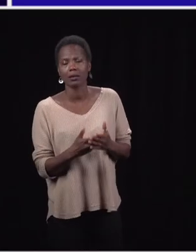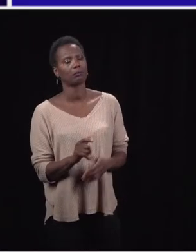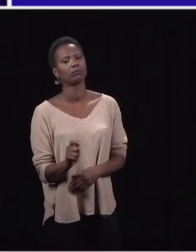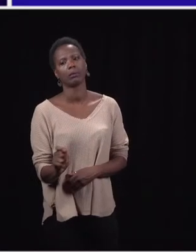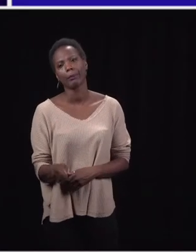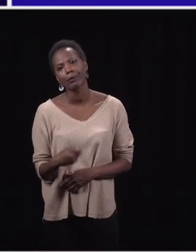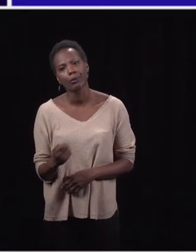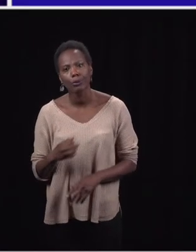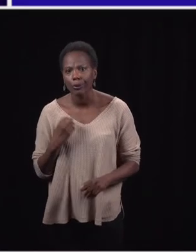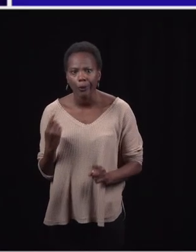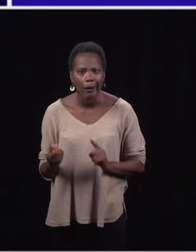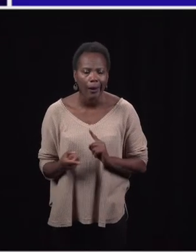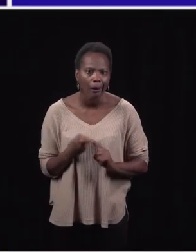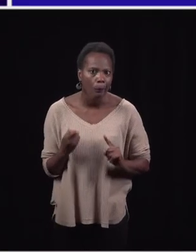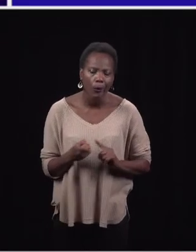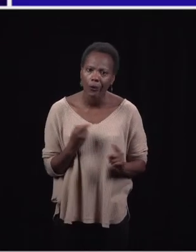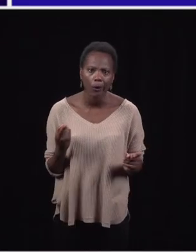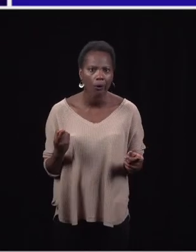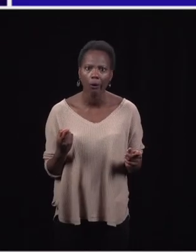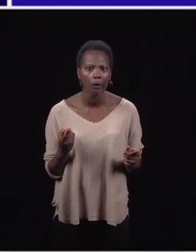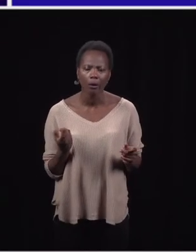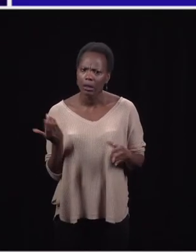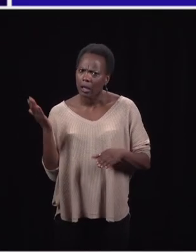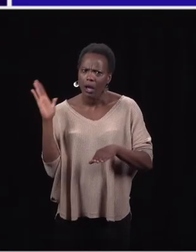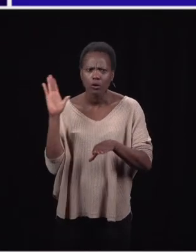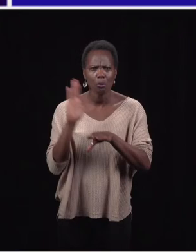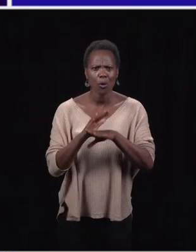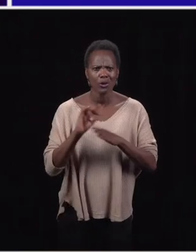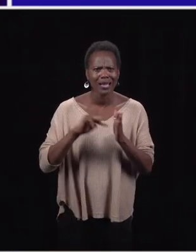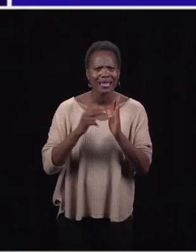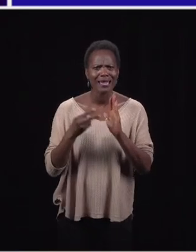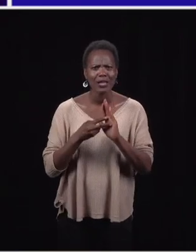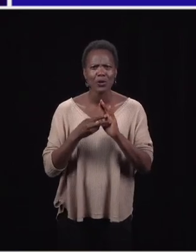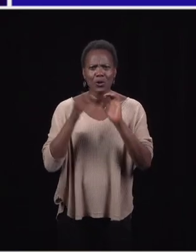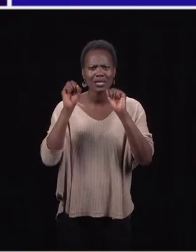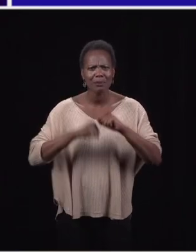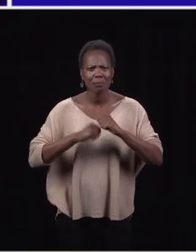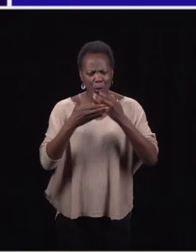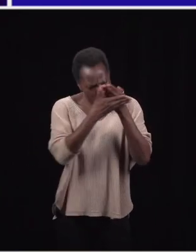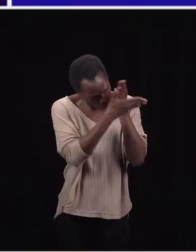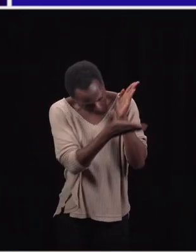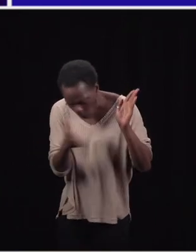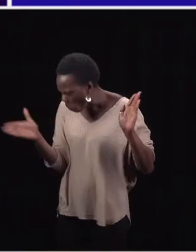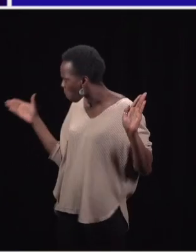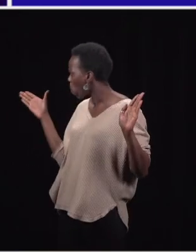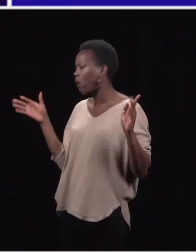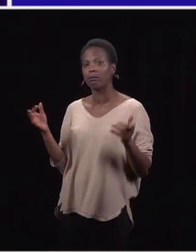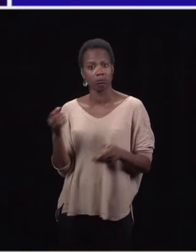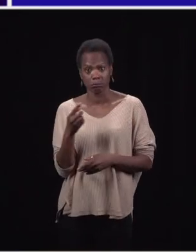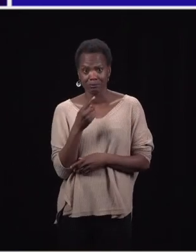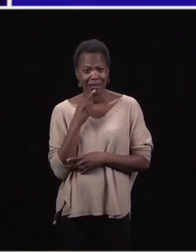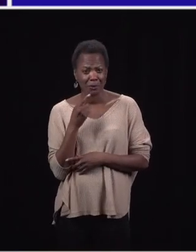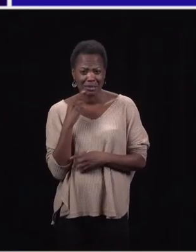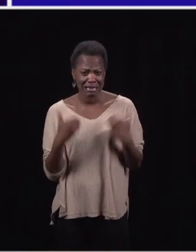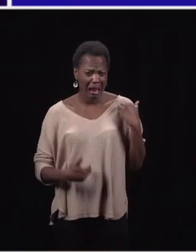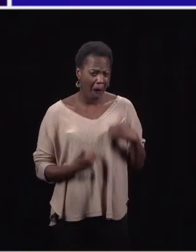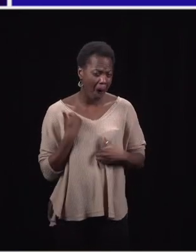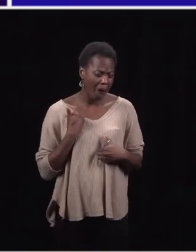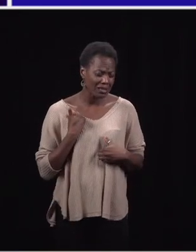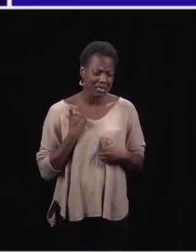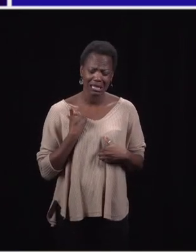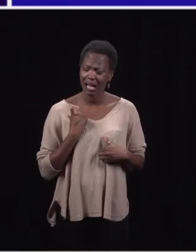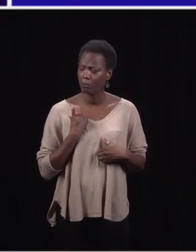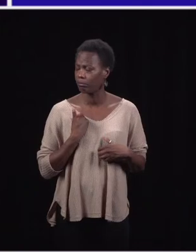c'est important de montrer les tend que c'est possible dans la tech de montrer que peu importe son handicap